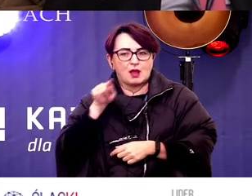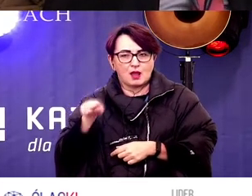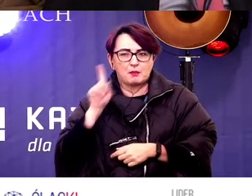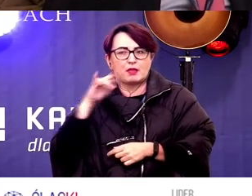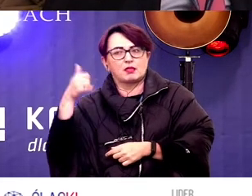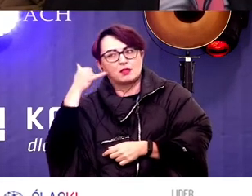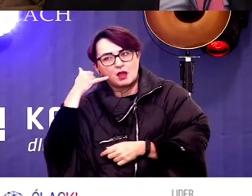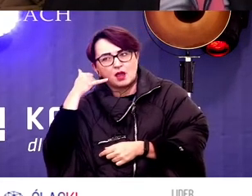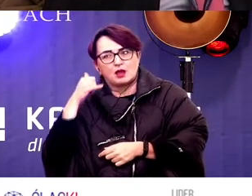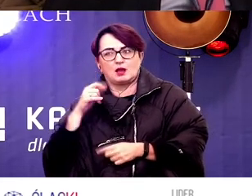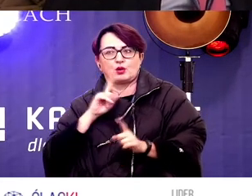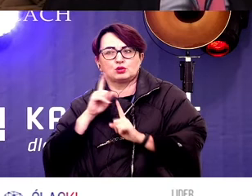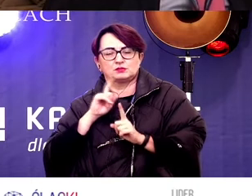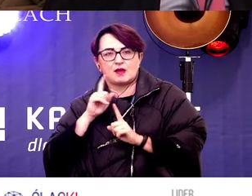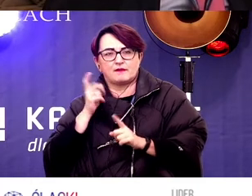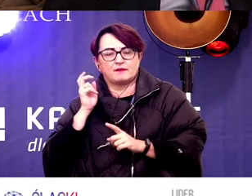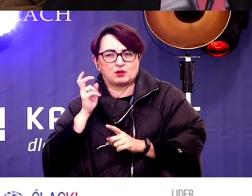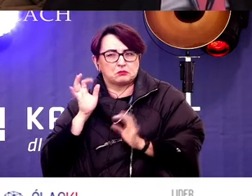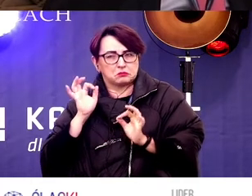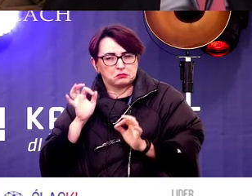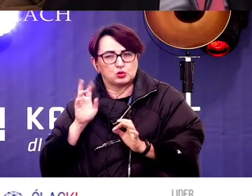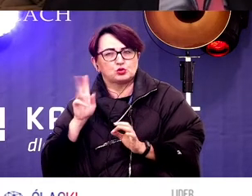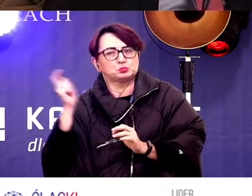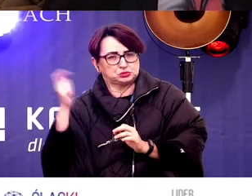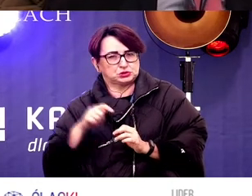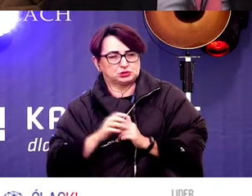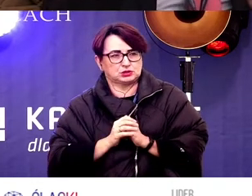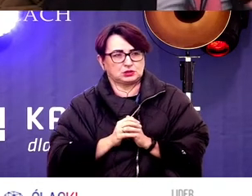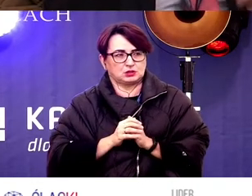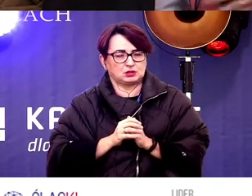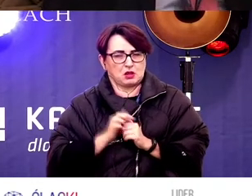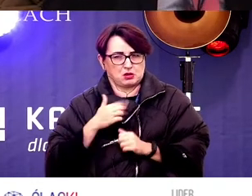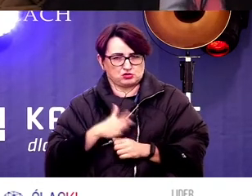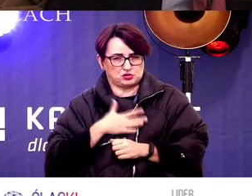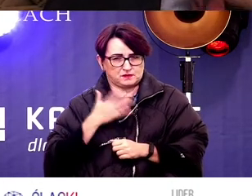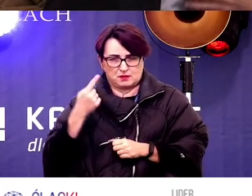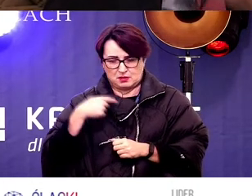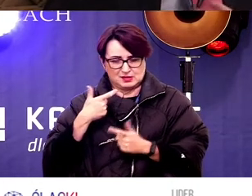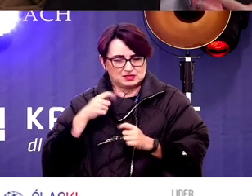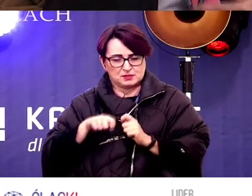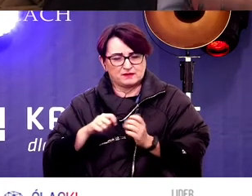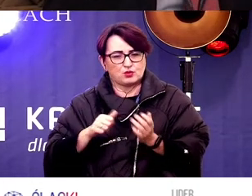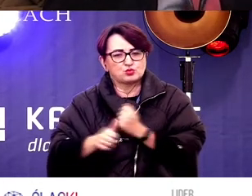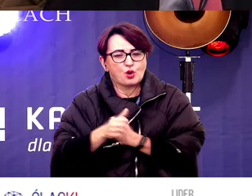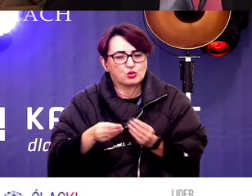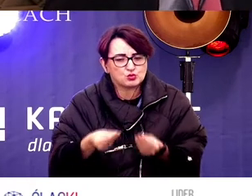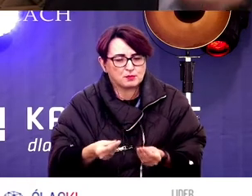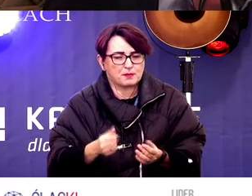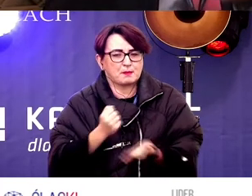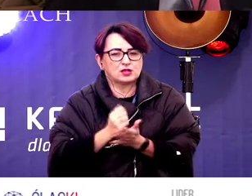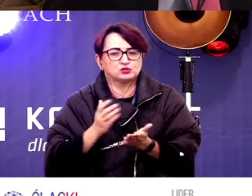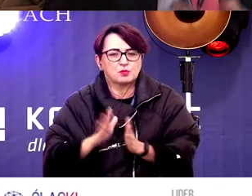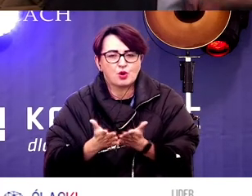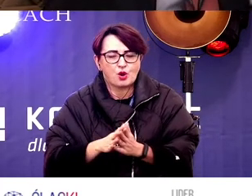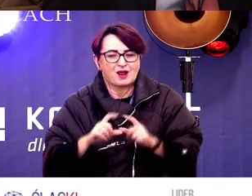tam zadzwonił po flamandzku, że zaraz coś po mnie przyjdzie. Zdziwiło mnie tylko to, że nikt nie zweryfikował, kim, czy ja to ja. Nikt sprawdził mojego paszportu,